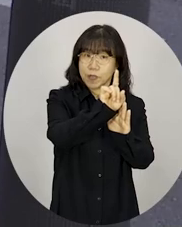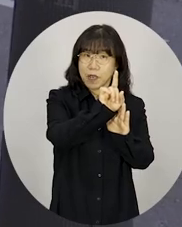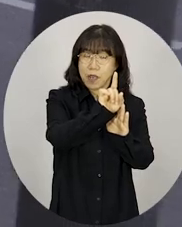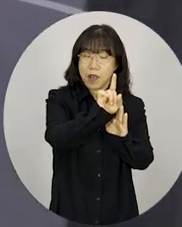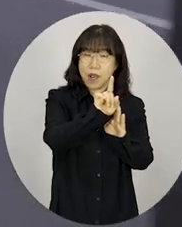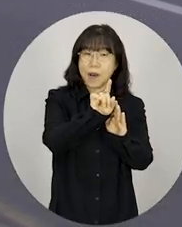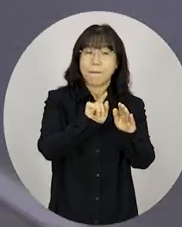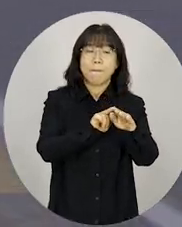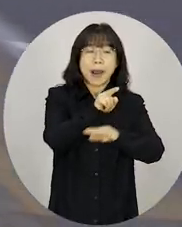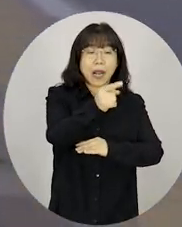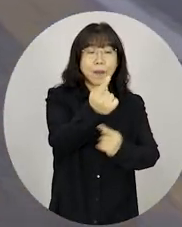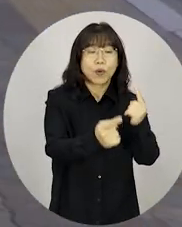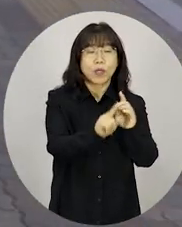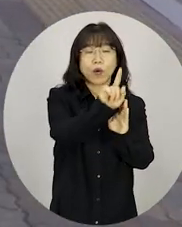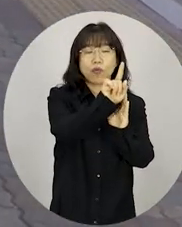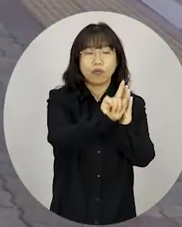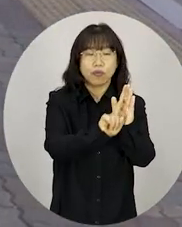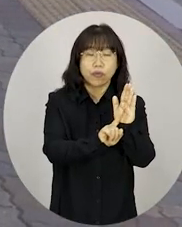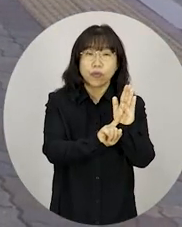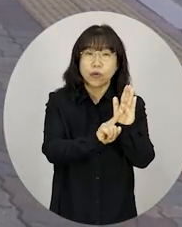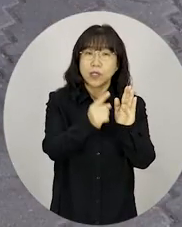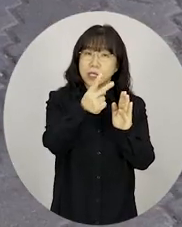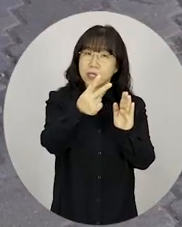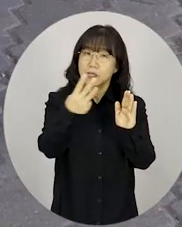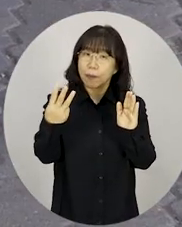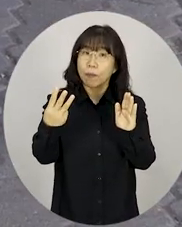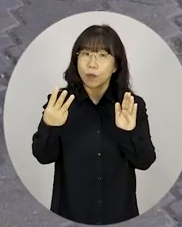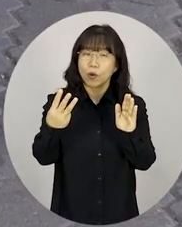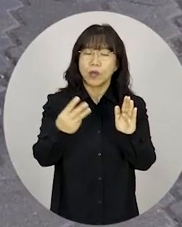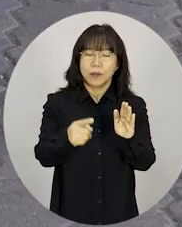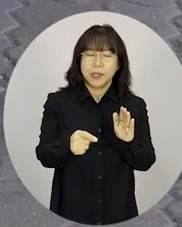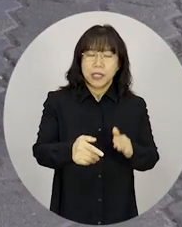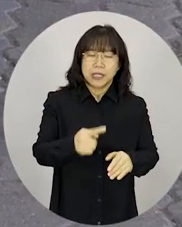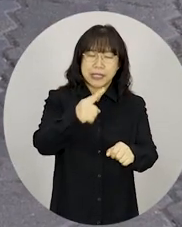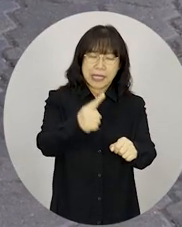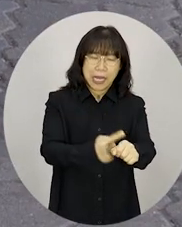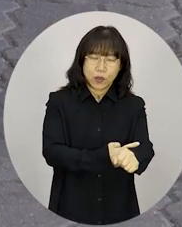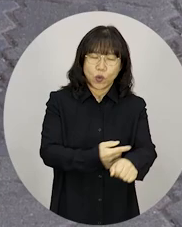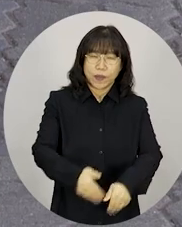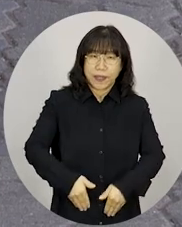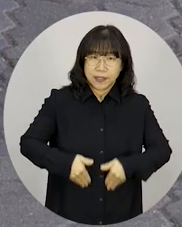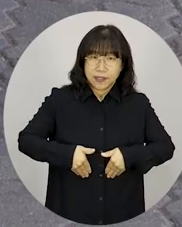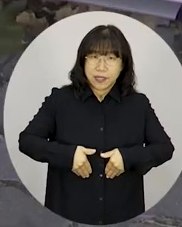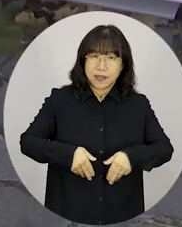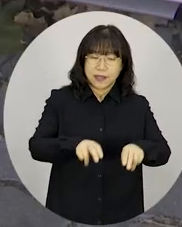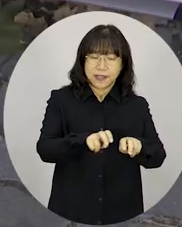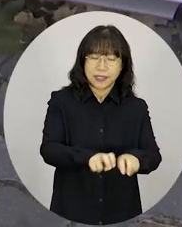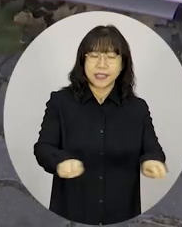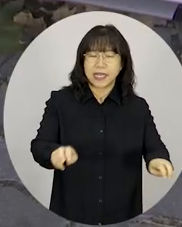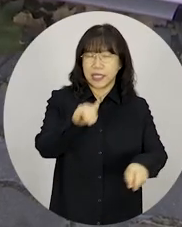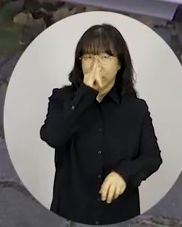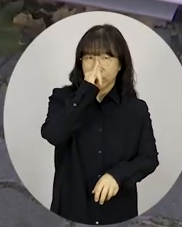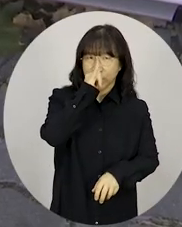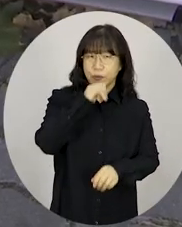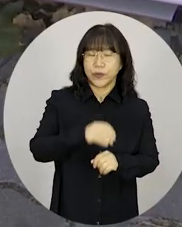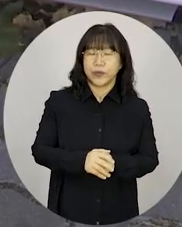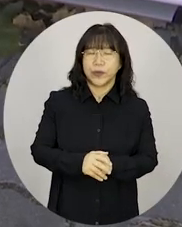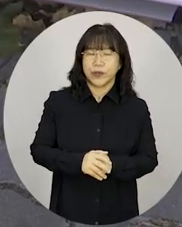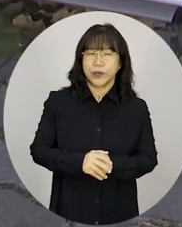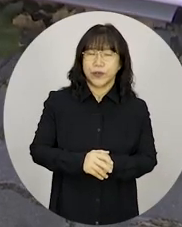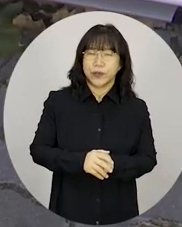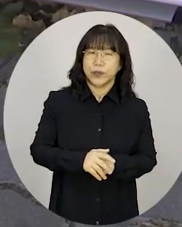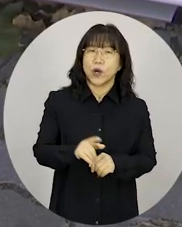영상 16도보다 2, 3도 떨어지면 자동으로 온열 시스템이 가동되는 온열의자 55개도 함께